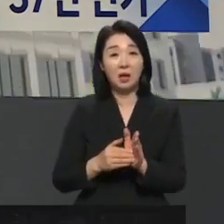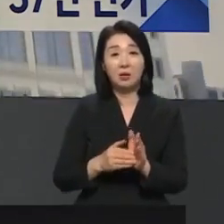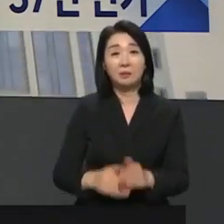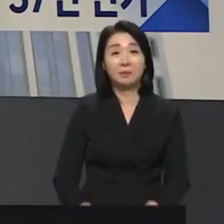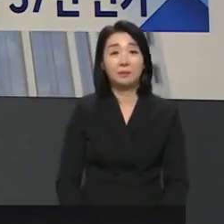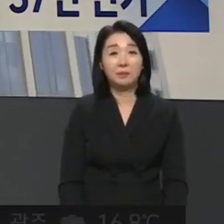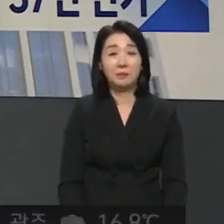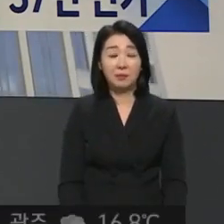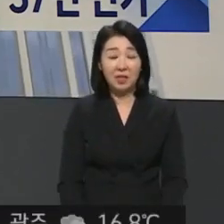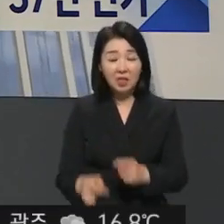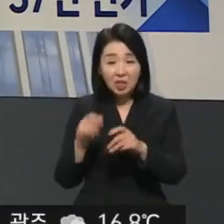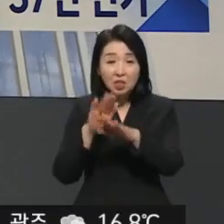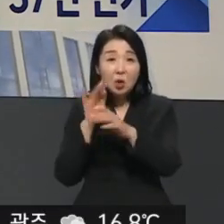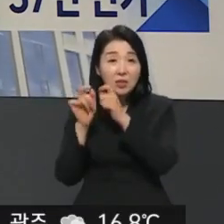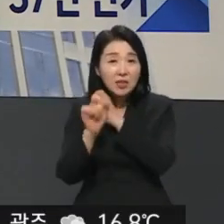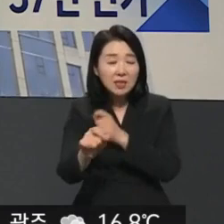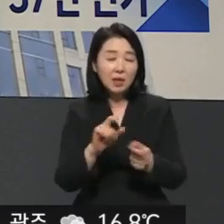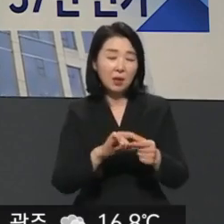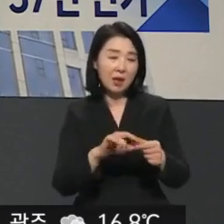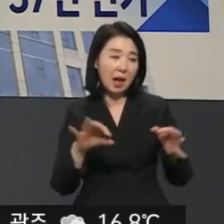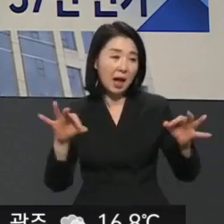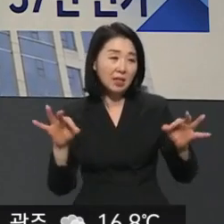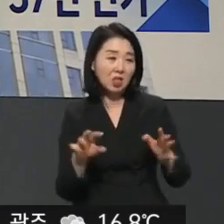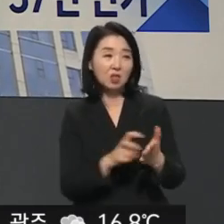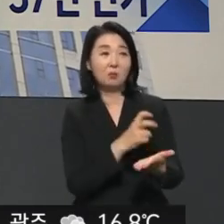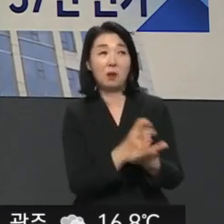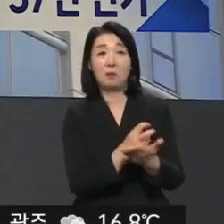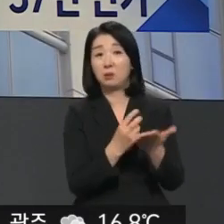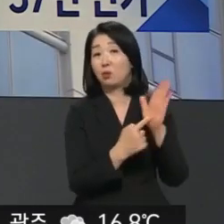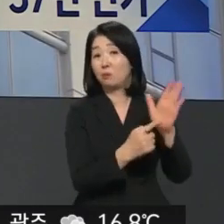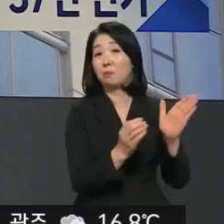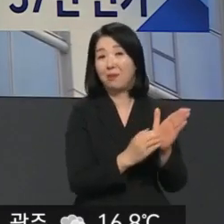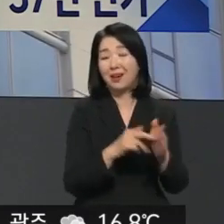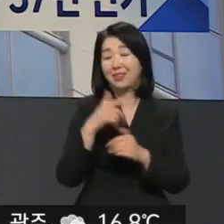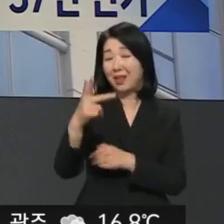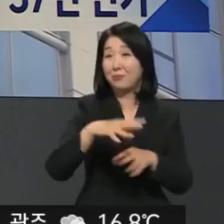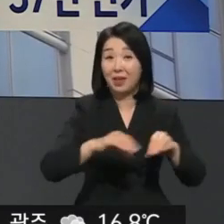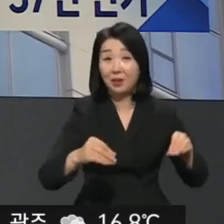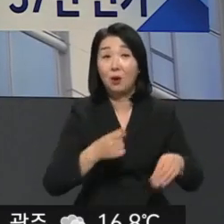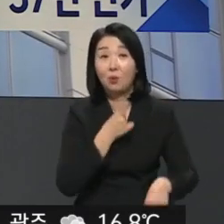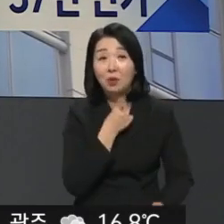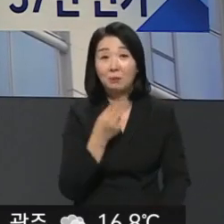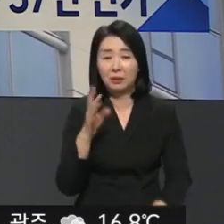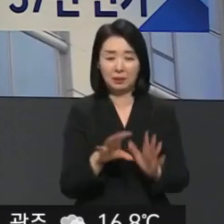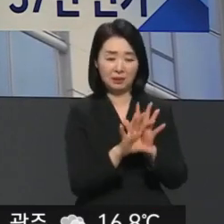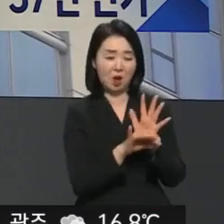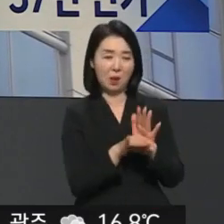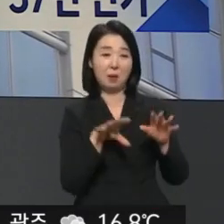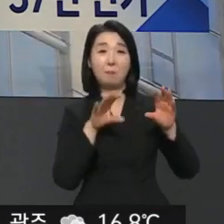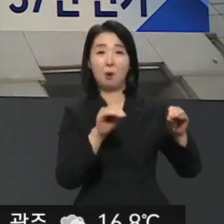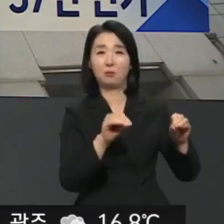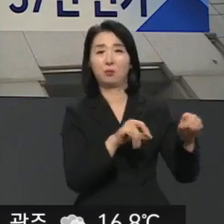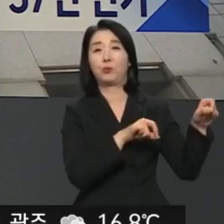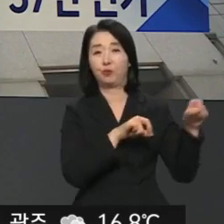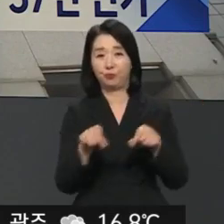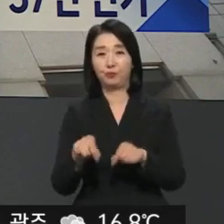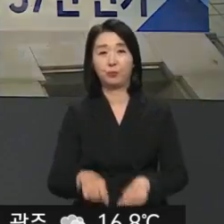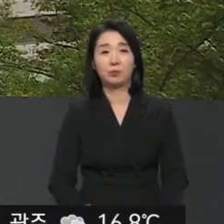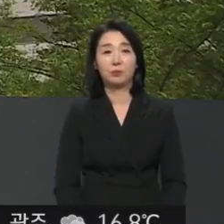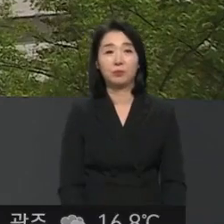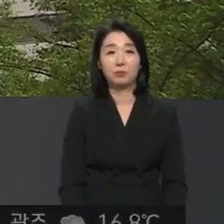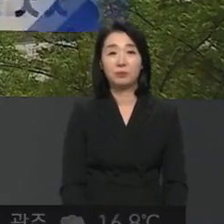전세 사기에 관련해서 한시적 특별법을 이번 주 발의해 다음 달 처리하고 그때까지 경매를 중단하기로 한 데 따른